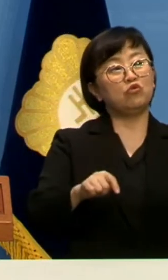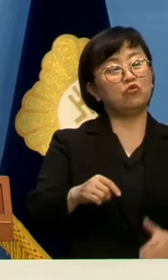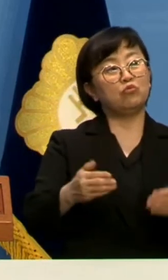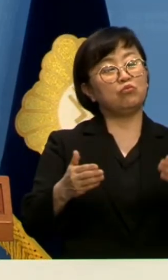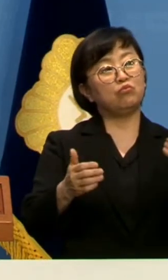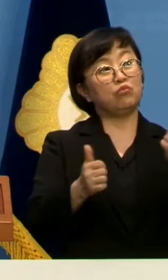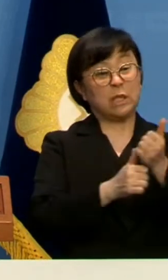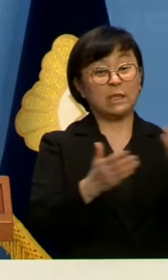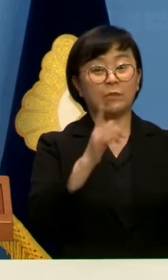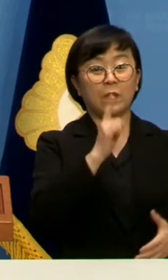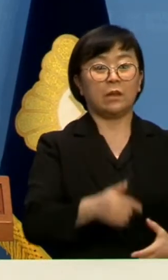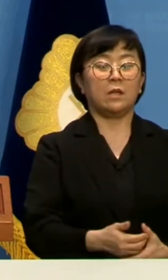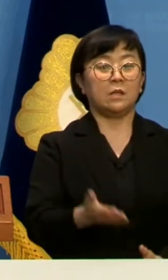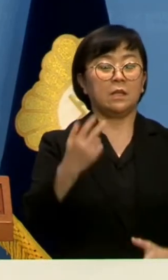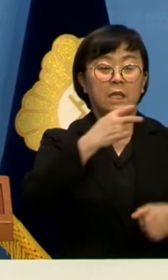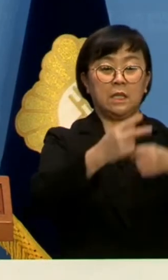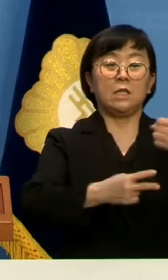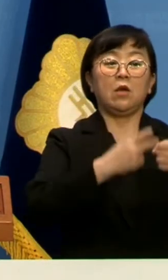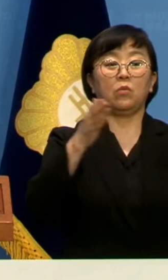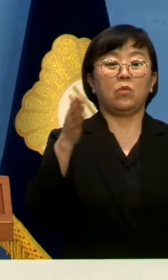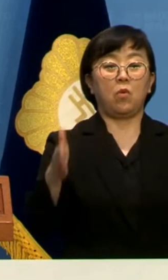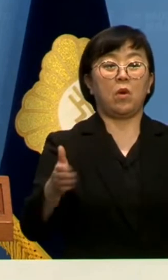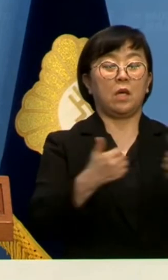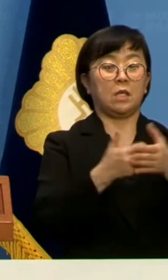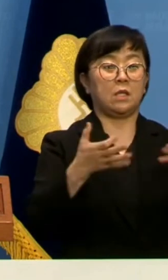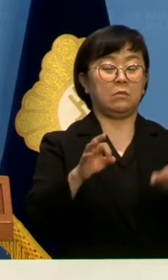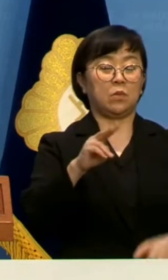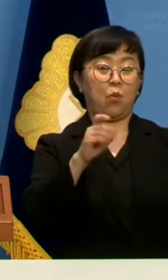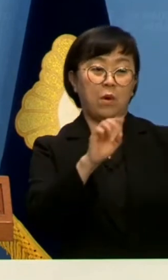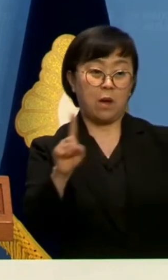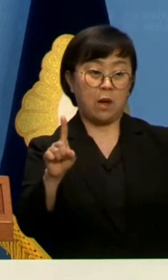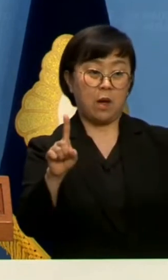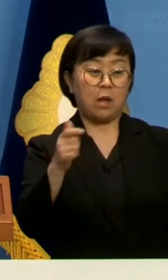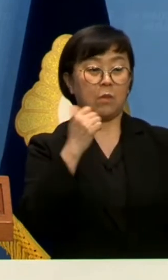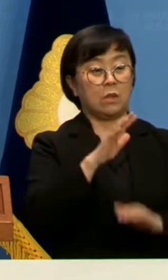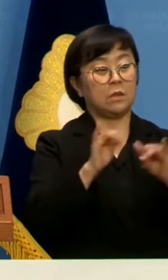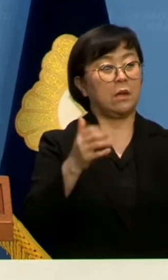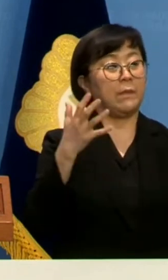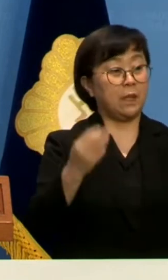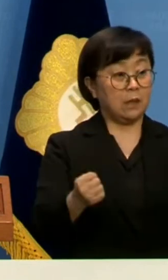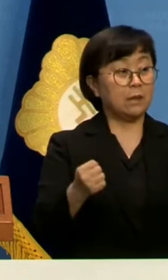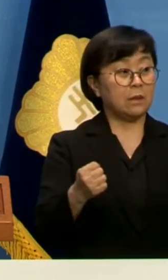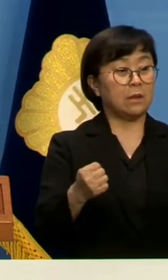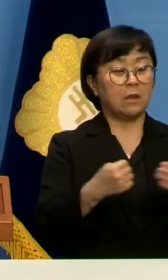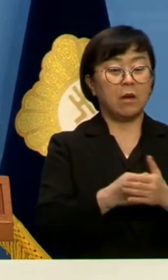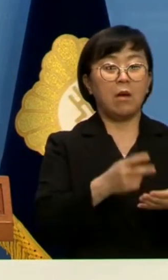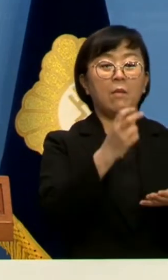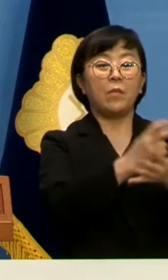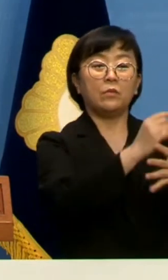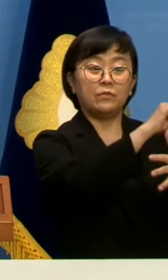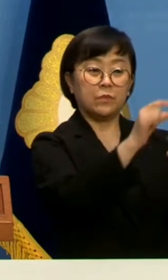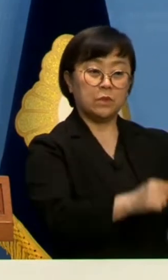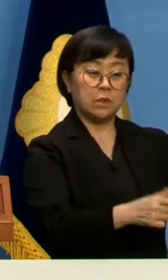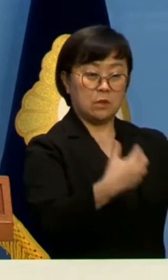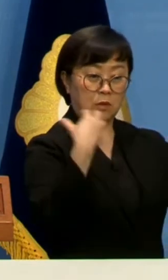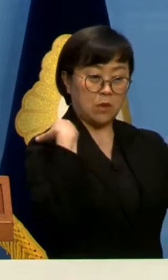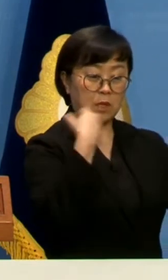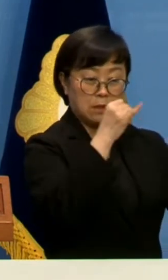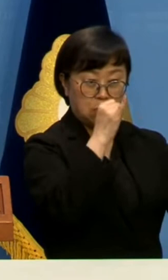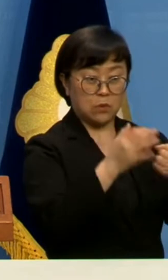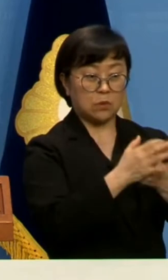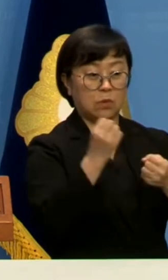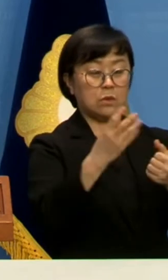합니다. 지난 2년 동안 김동아 변호사가 정말 많은 법률적 역할을